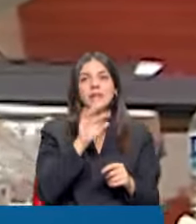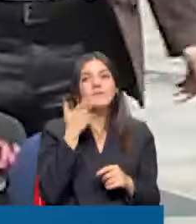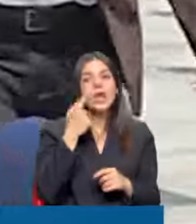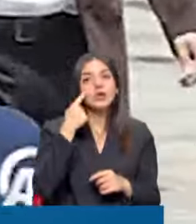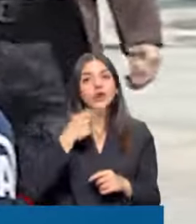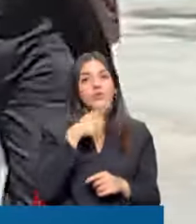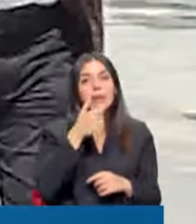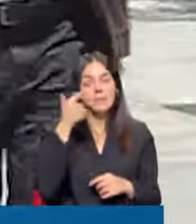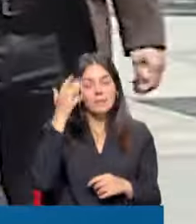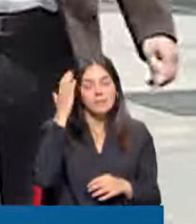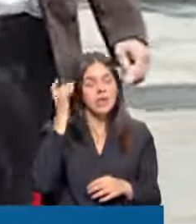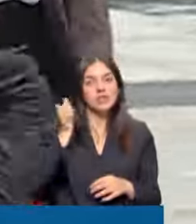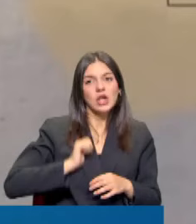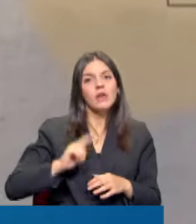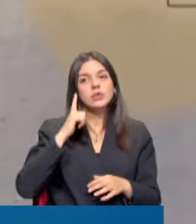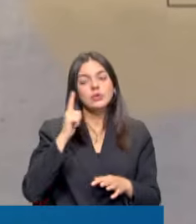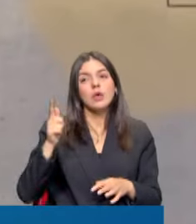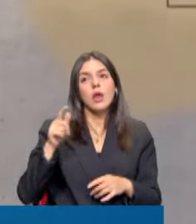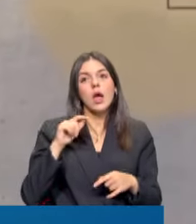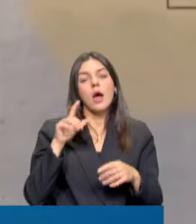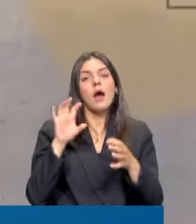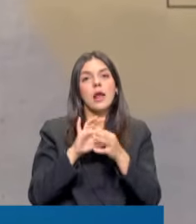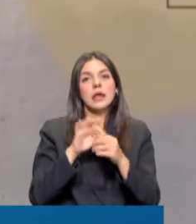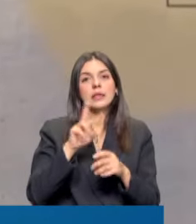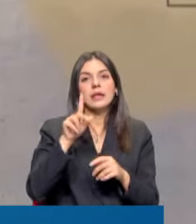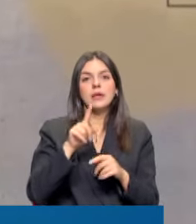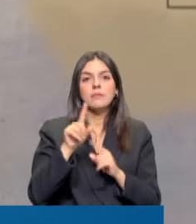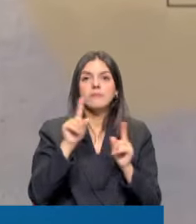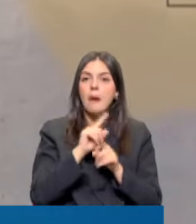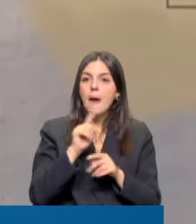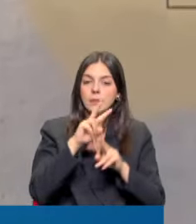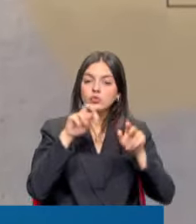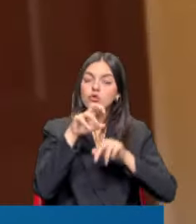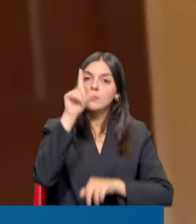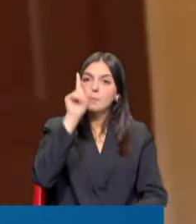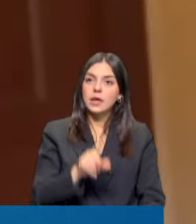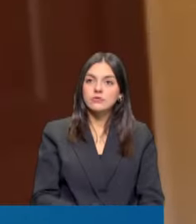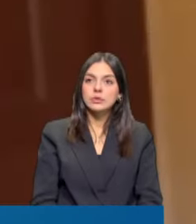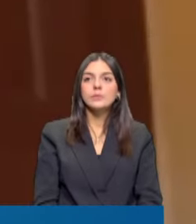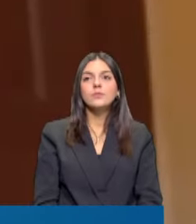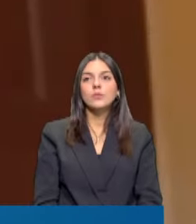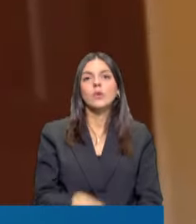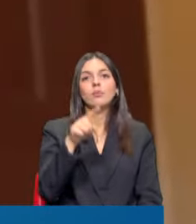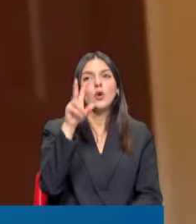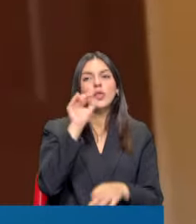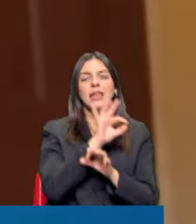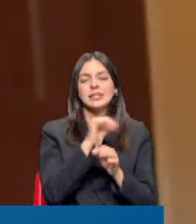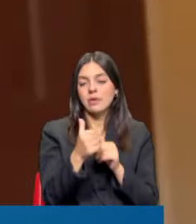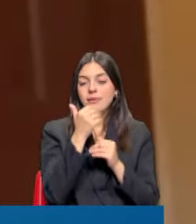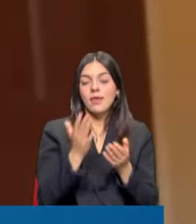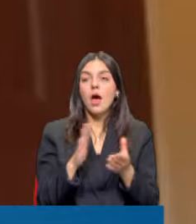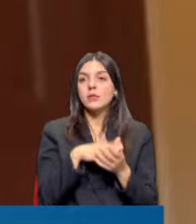ise iddialarla ilgili kolluk güçleri hakkında adli ve idari soruşturma başlattı. Bu konuda da hiç geri adım